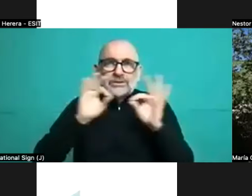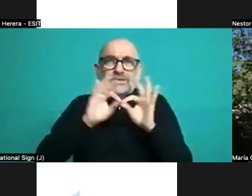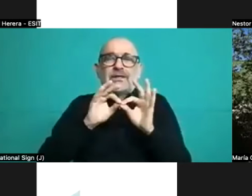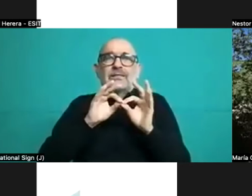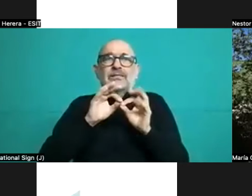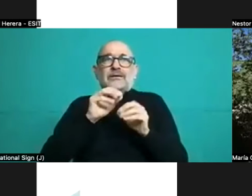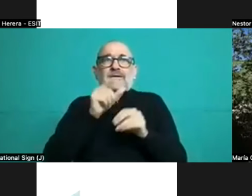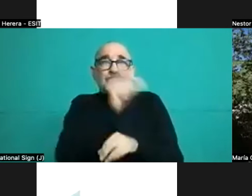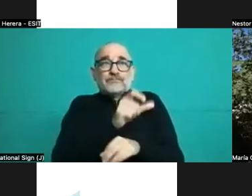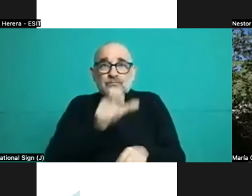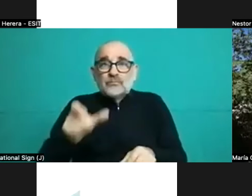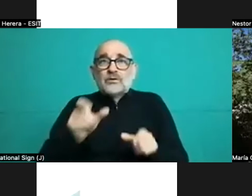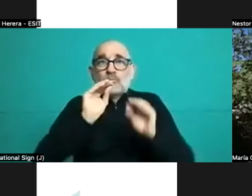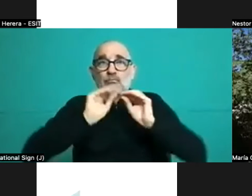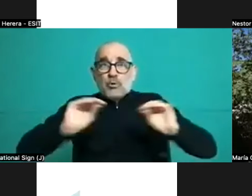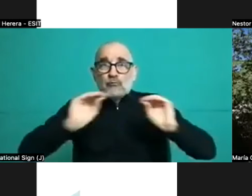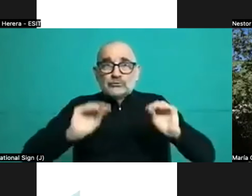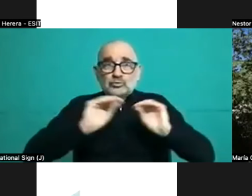soient formés